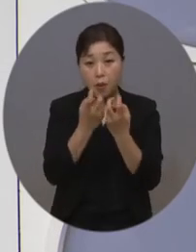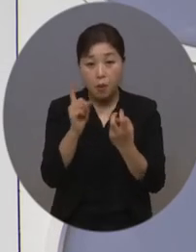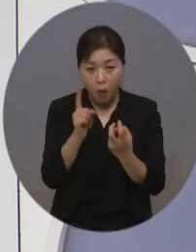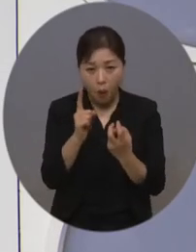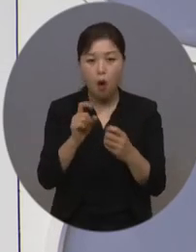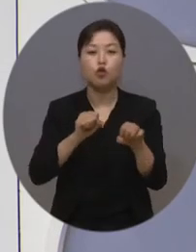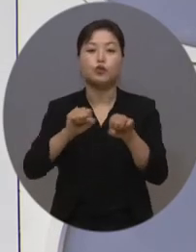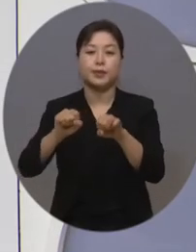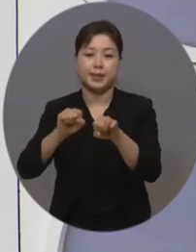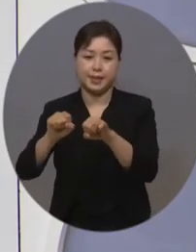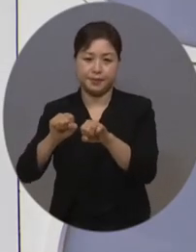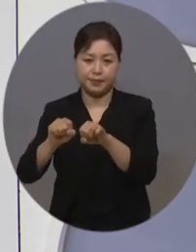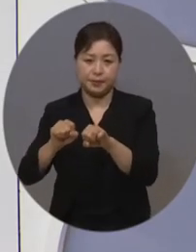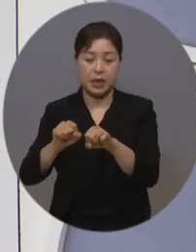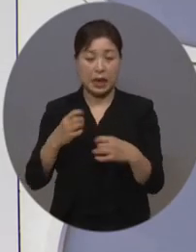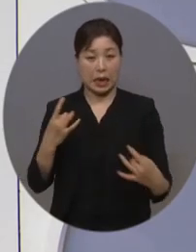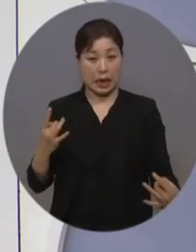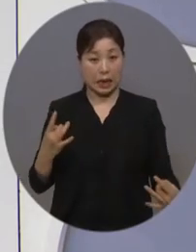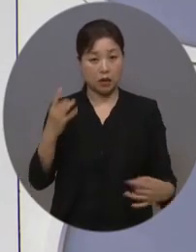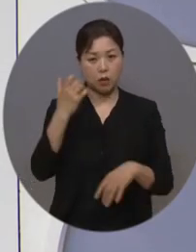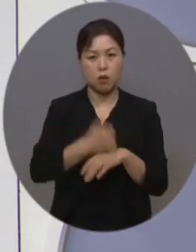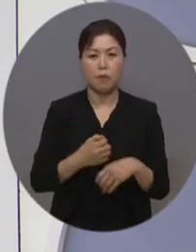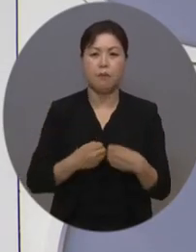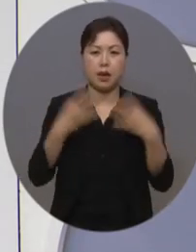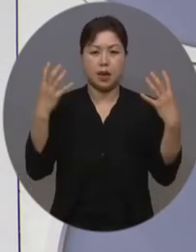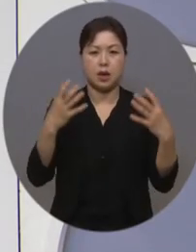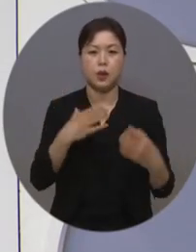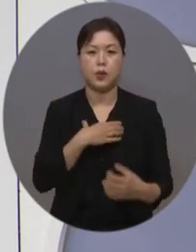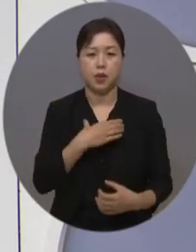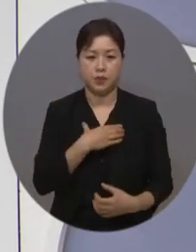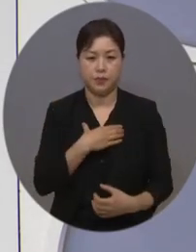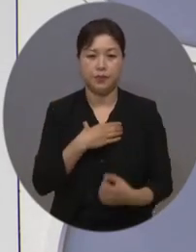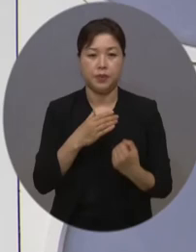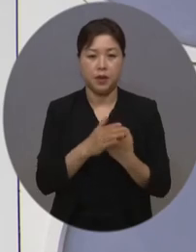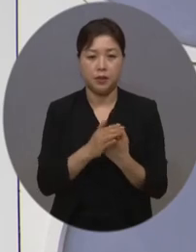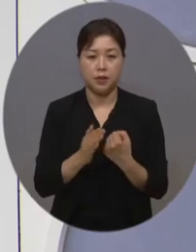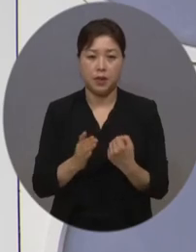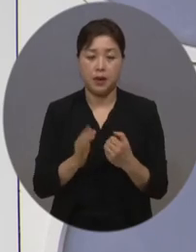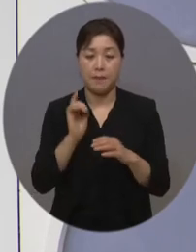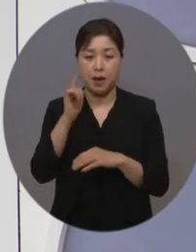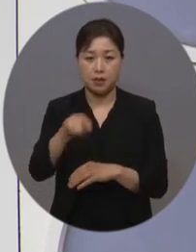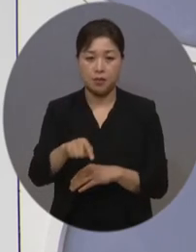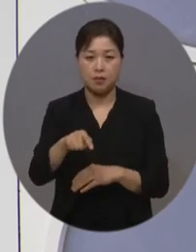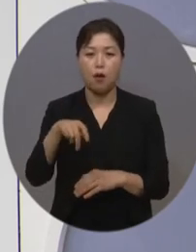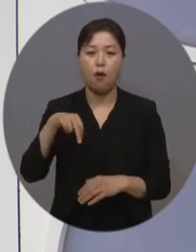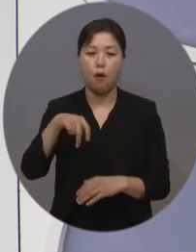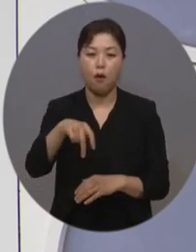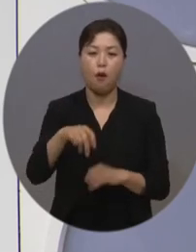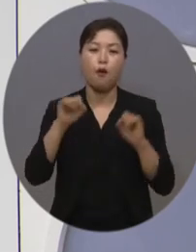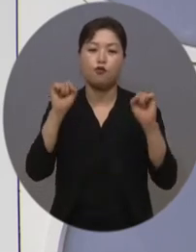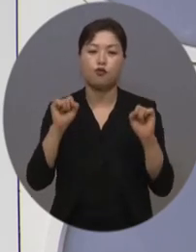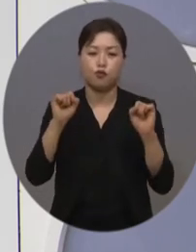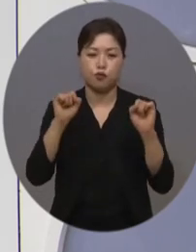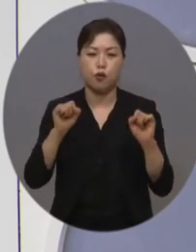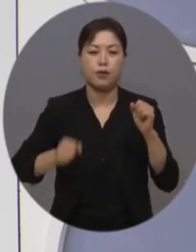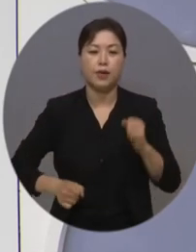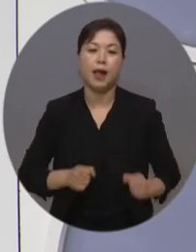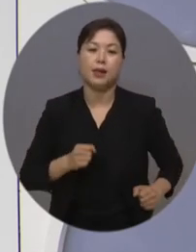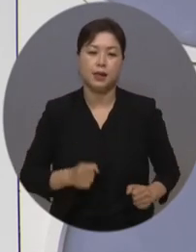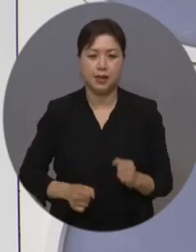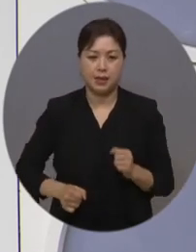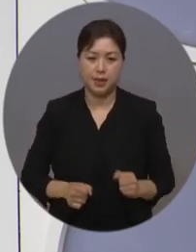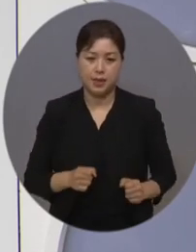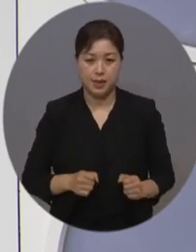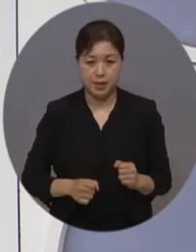폭발을 하게 되니까. 그렇게 밖에 나가서 가볍게 운동을 하는 것, 달리기 하는 것. 제가 지금까지